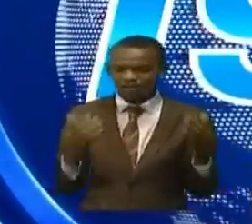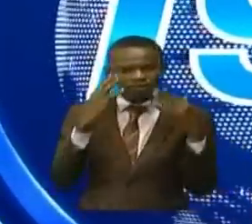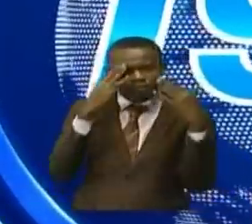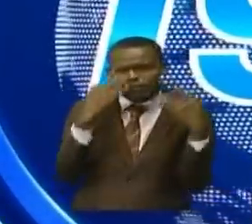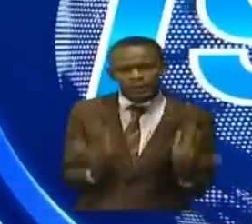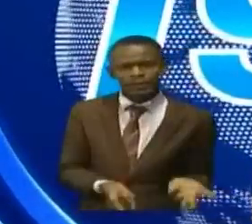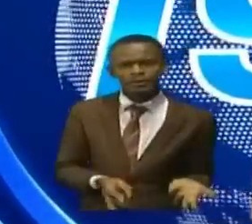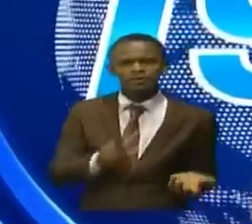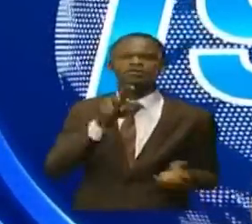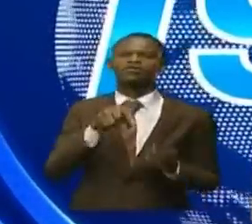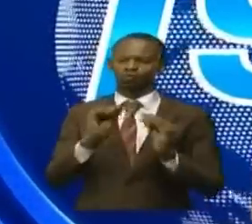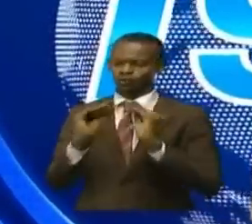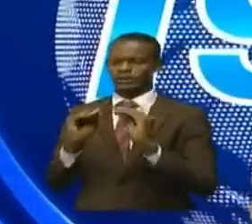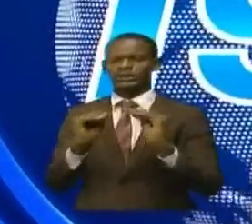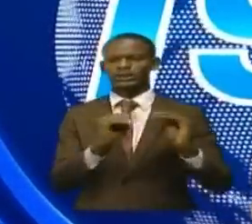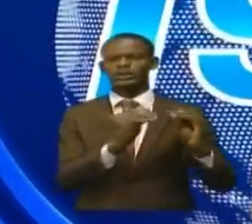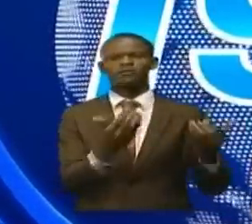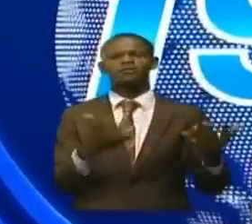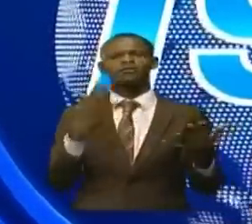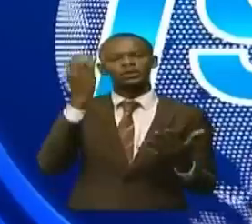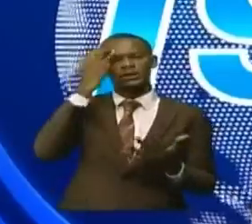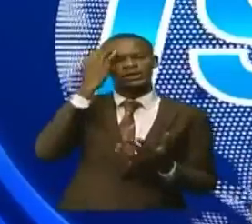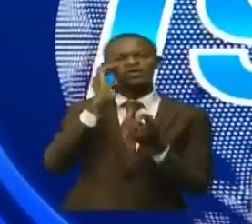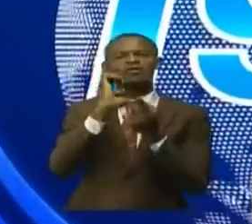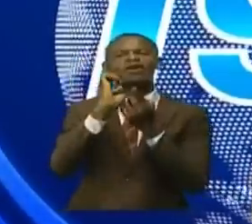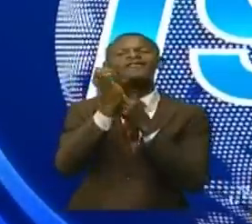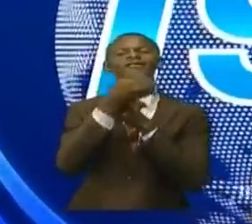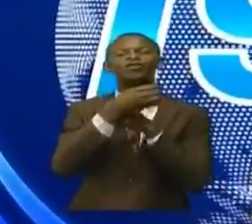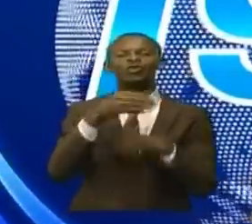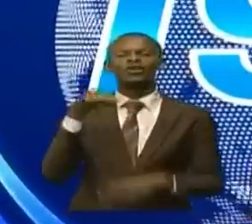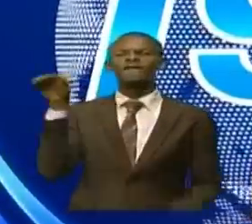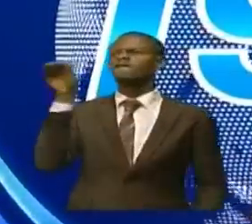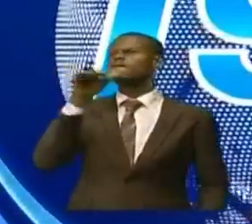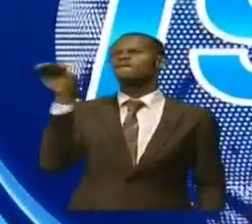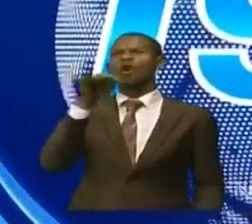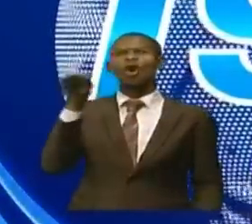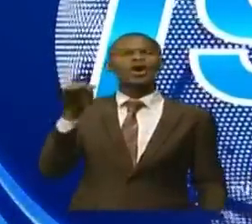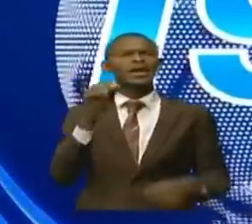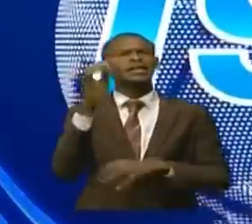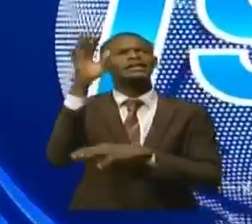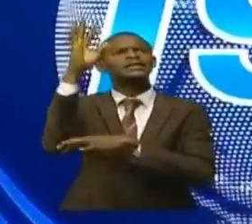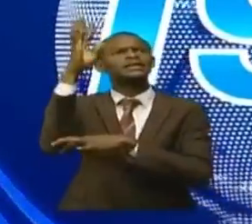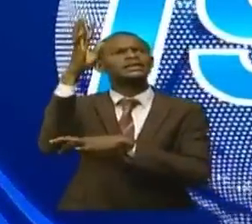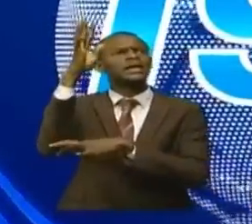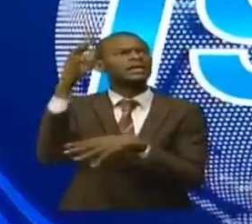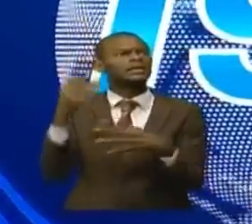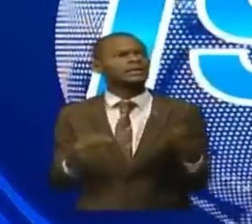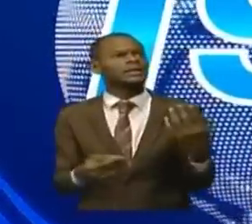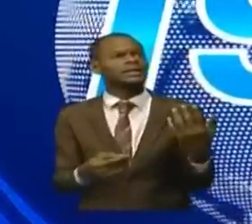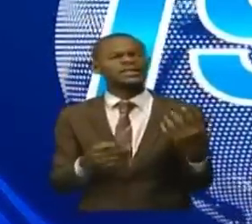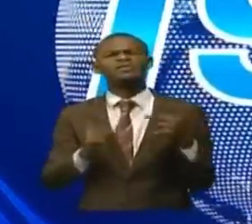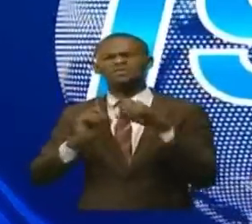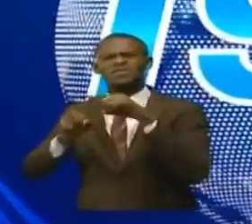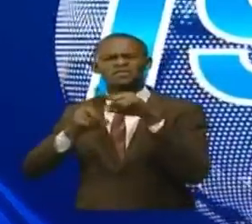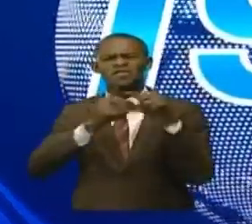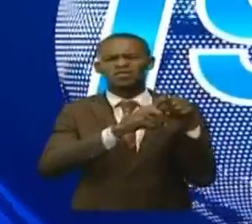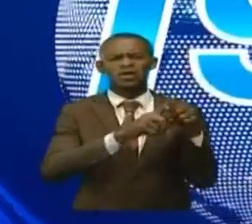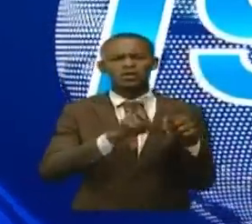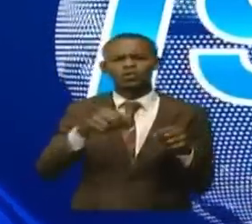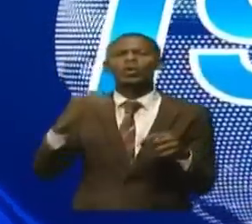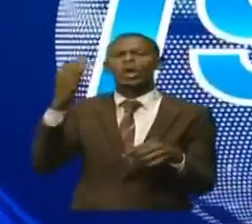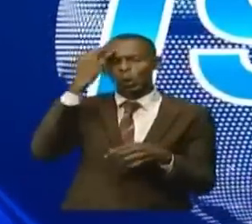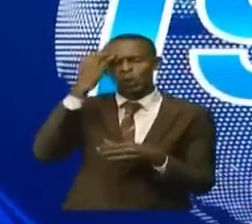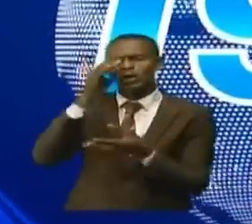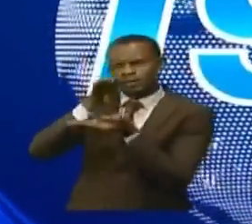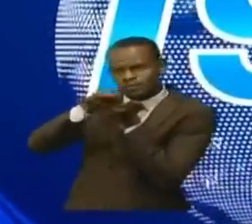être sensibilisée sur l'importance de la faune et de la flore, une initiative de la plateforme Bilanga Yabito.